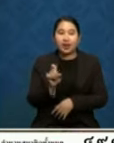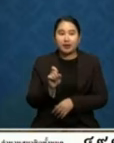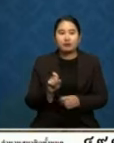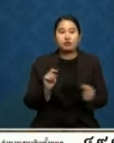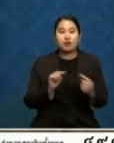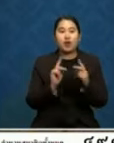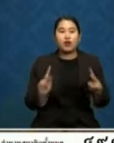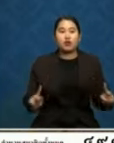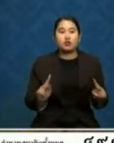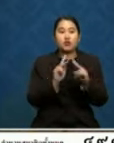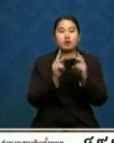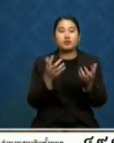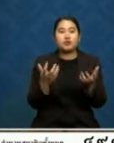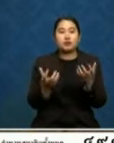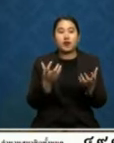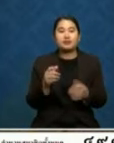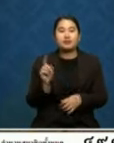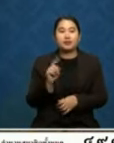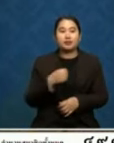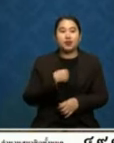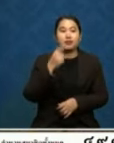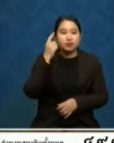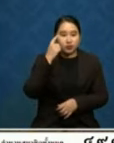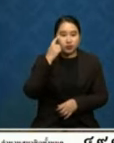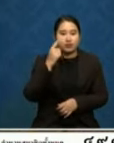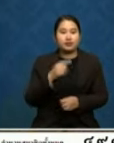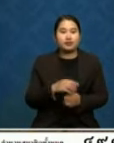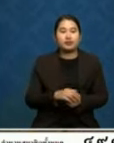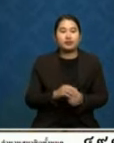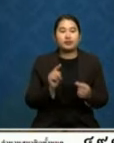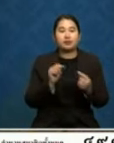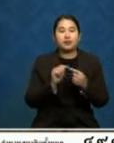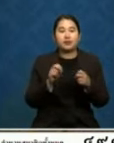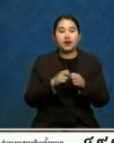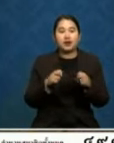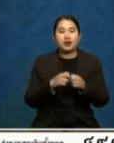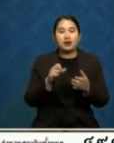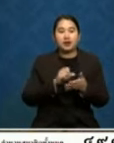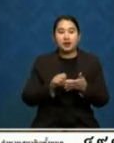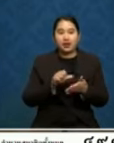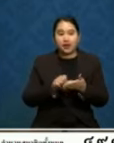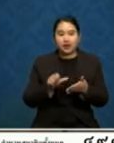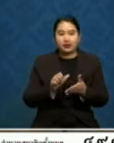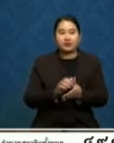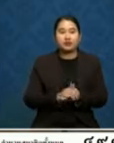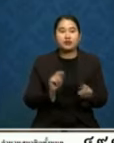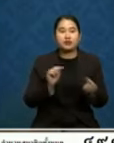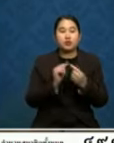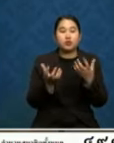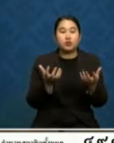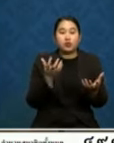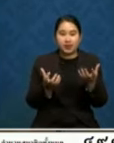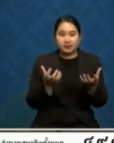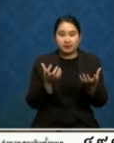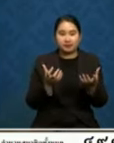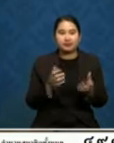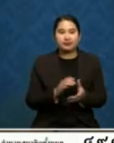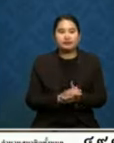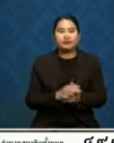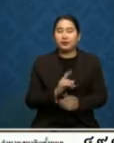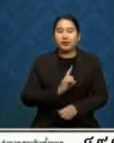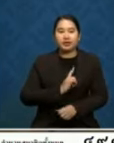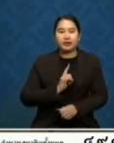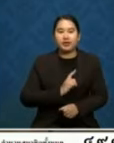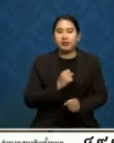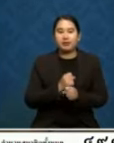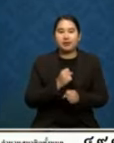การกระทรวงยุติธรรมด้วยว่าผมทราบว่าการแก้ไขปัญหาความยุติธรรมนั้นทำคนเดียวไม่